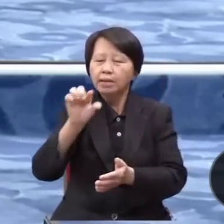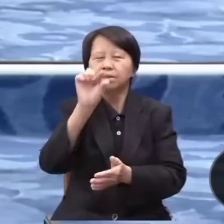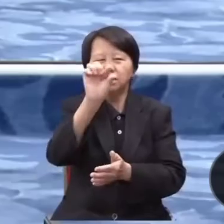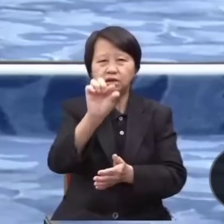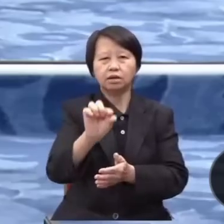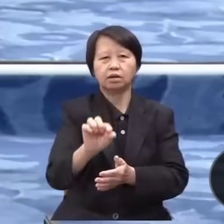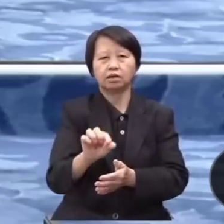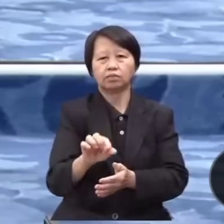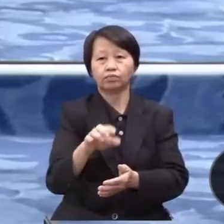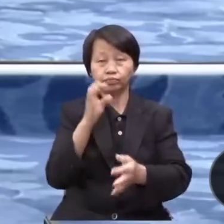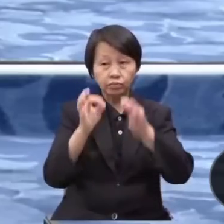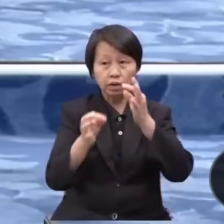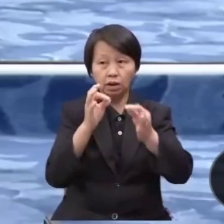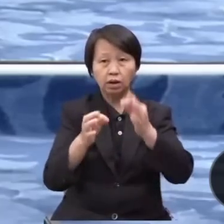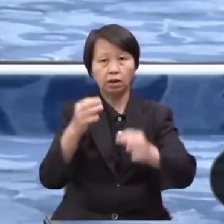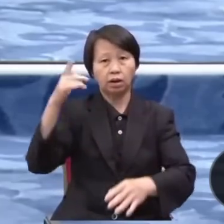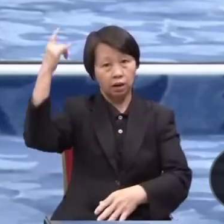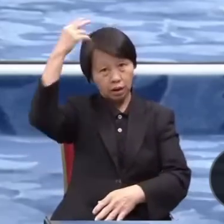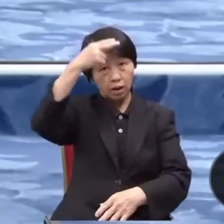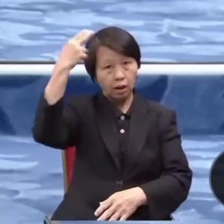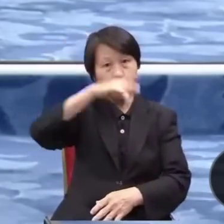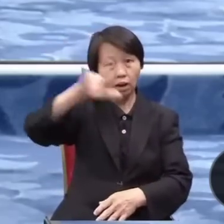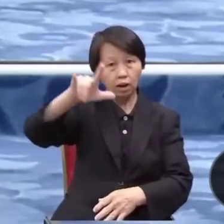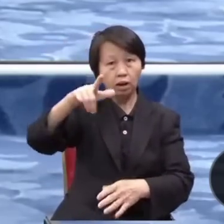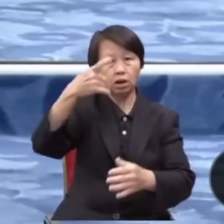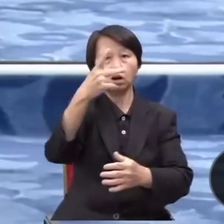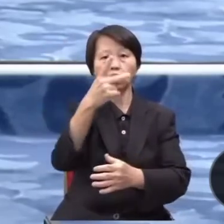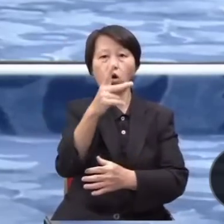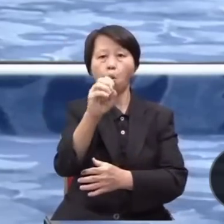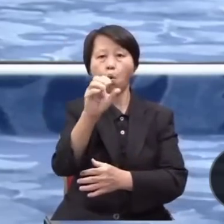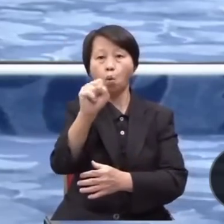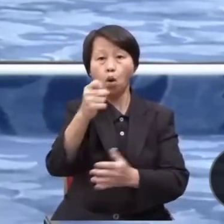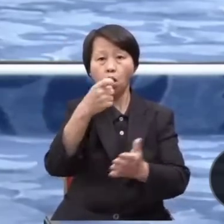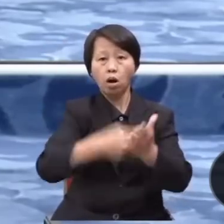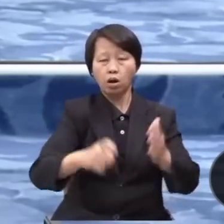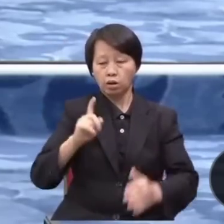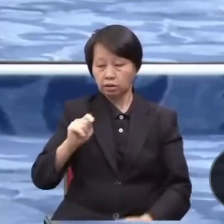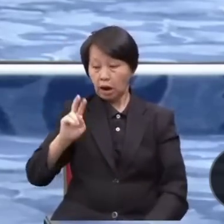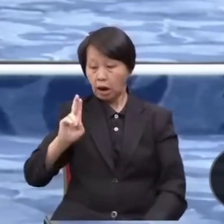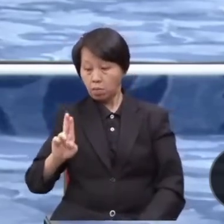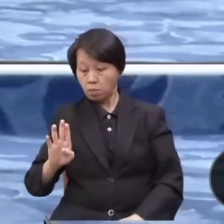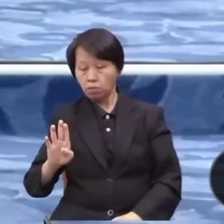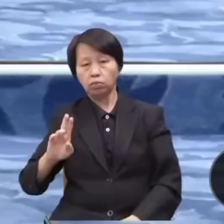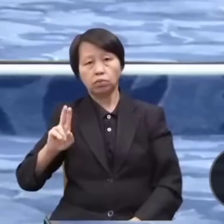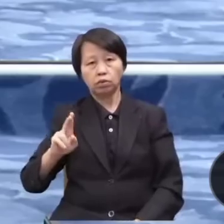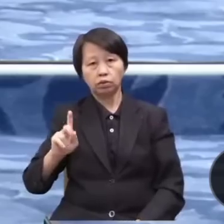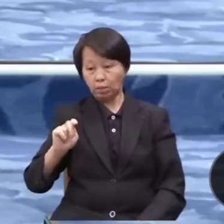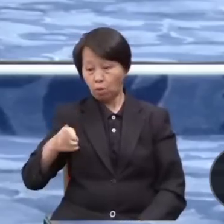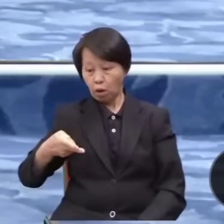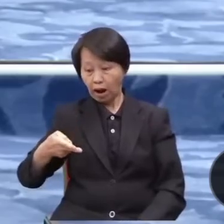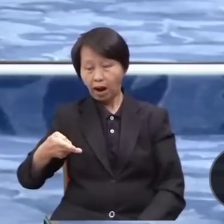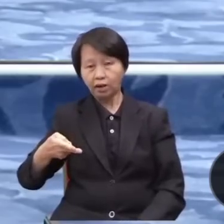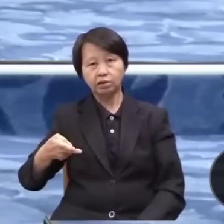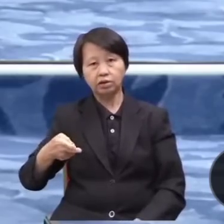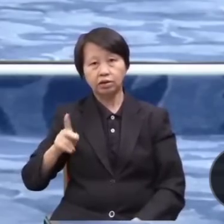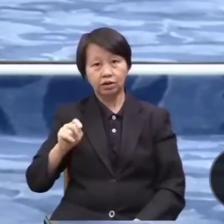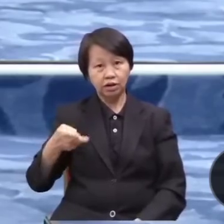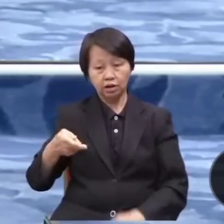Kalau kos, kalau haji itu kos. Tabung haji tidak dibenarkan mengambil untung.